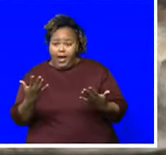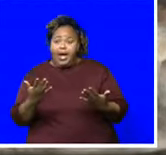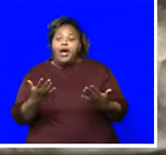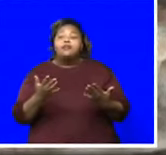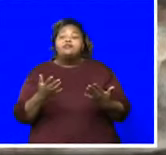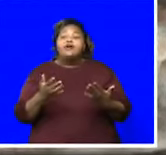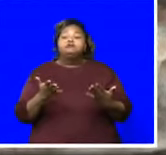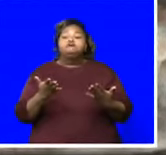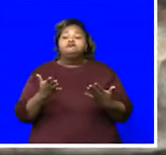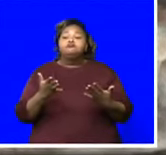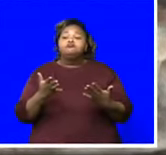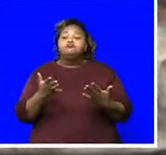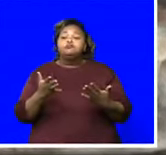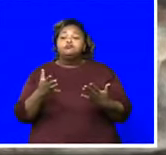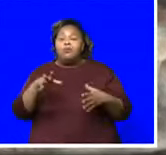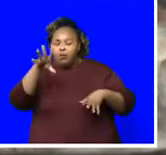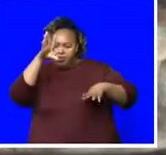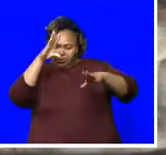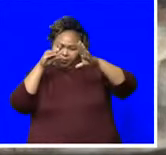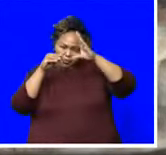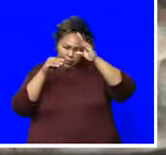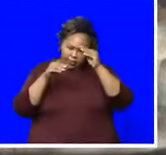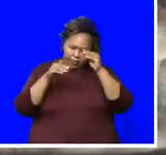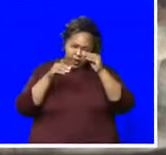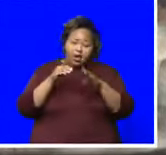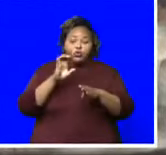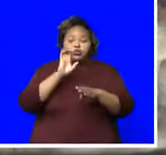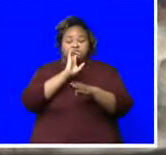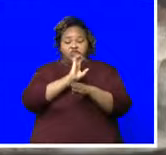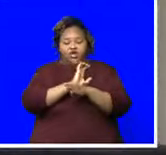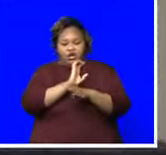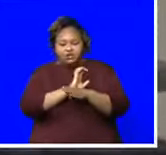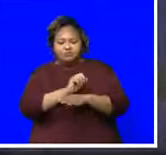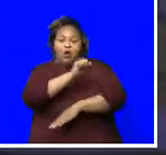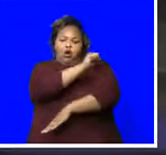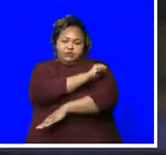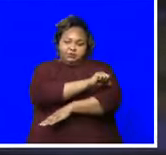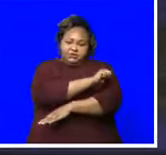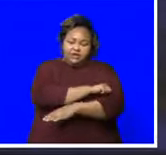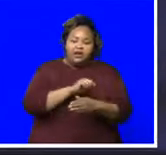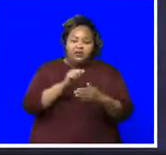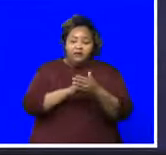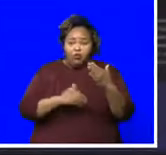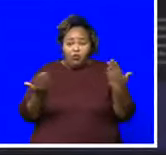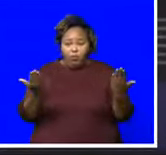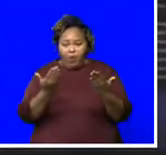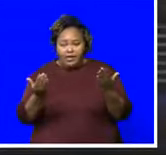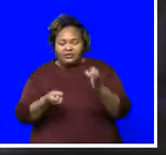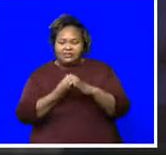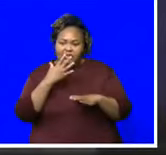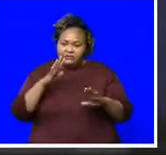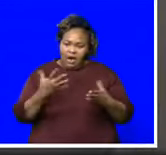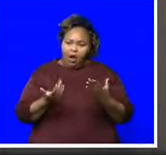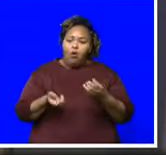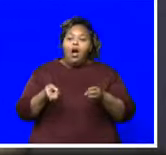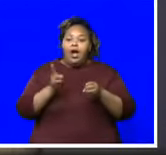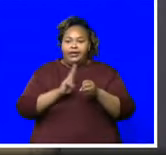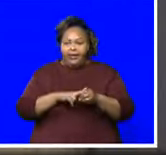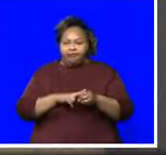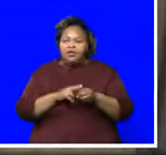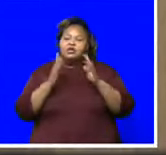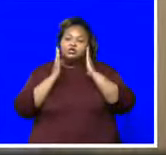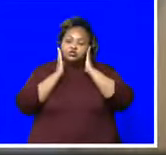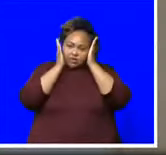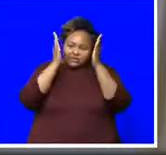kuphi lesibhedlela sisuka kuphi inkholo eSwatini isuka kuphi iyapi lo sabambe kuba ngumphathi kumasipala kwamanzini Sizwe Dlamini